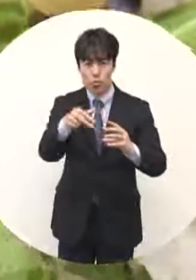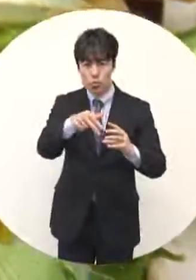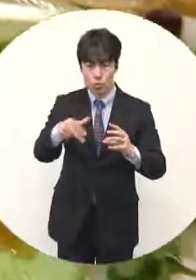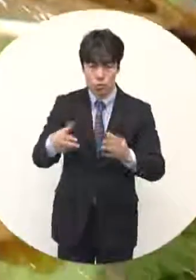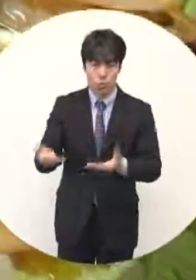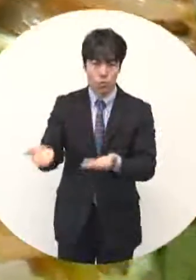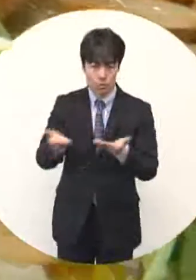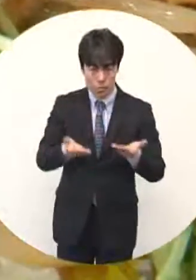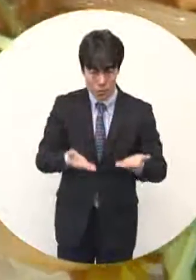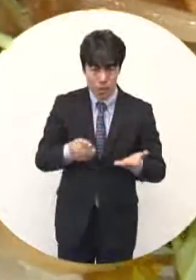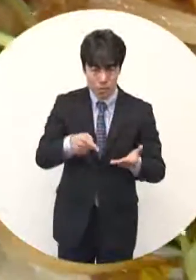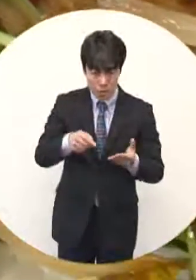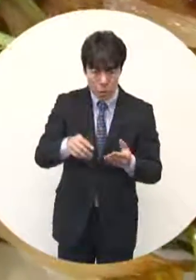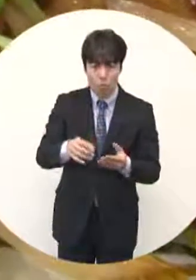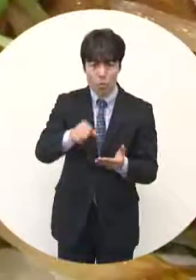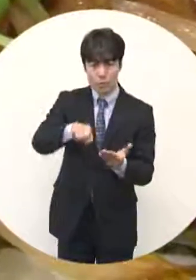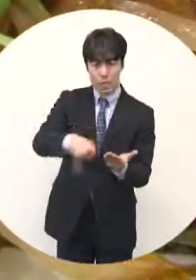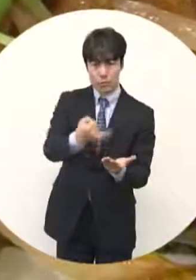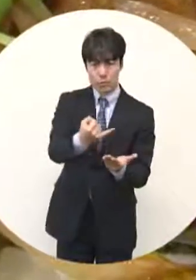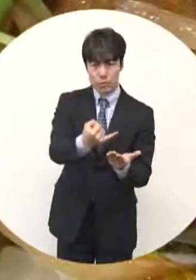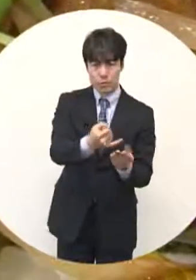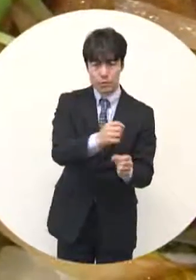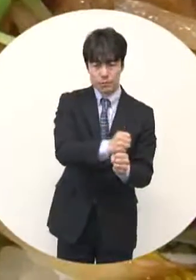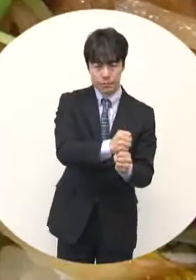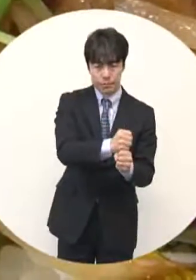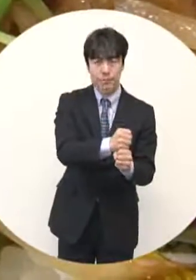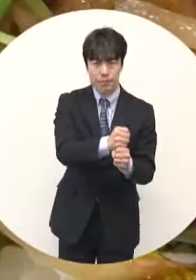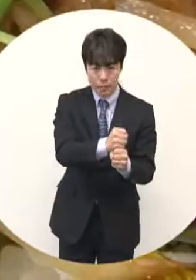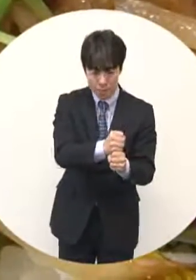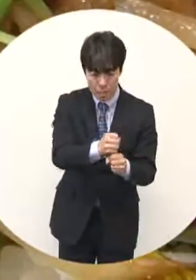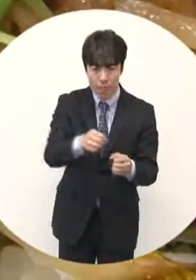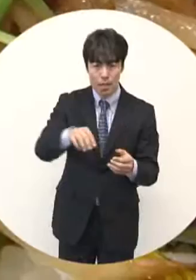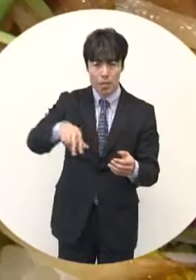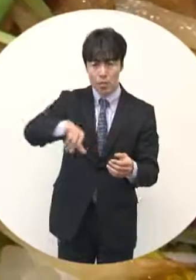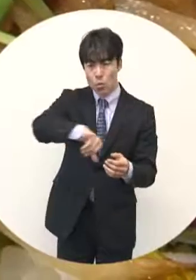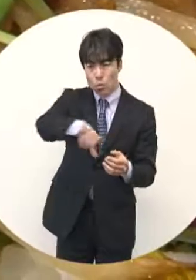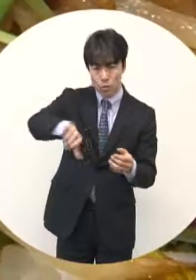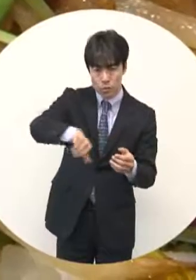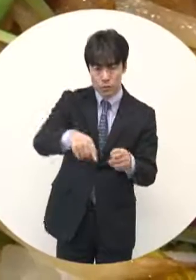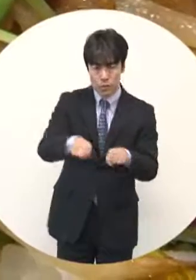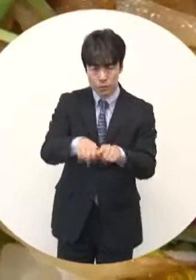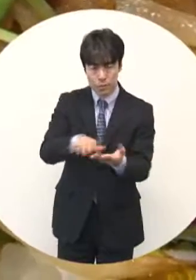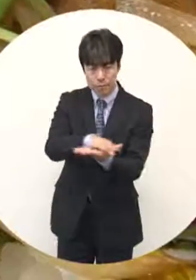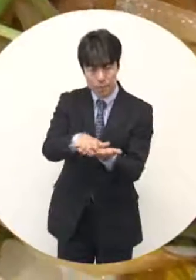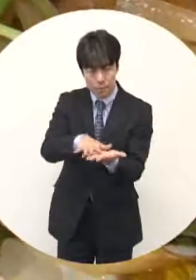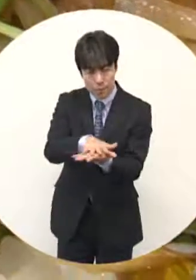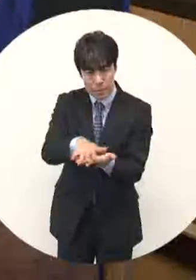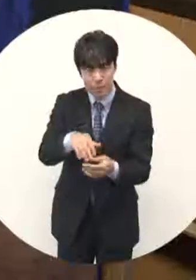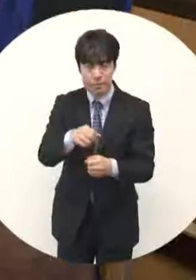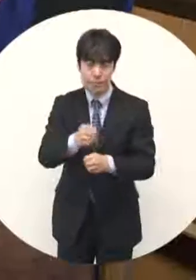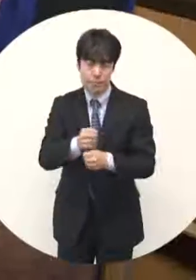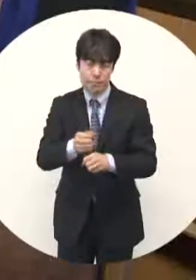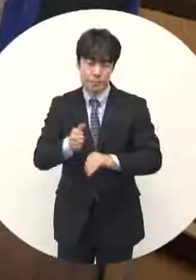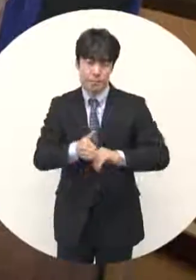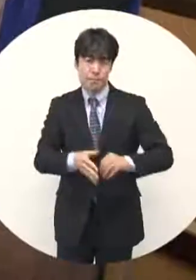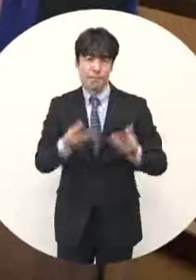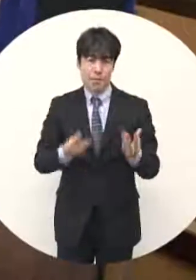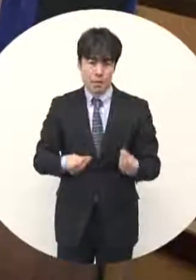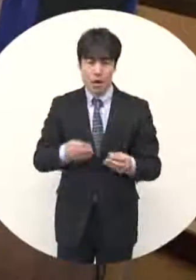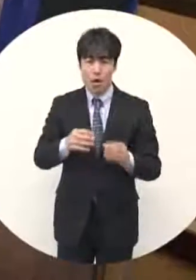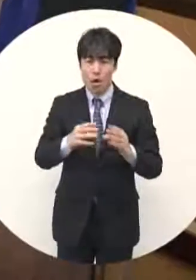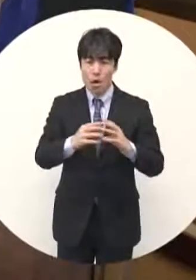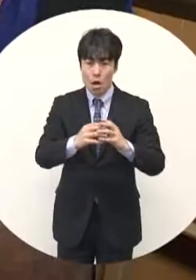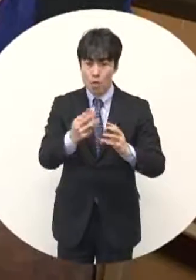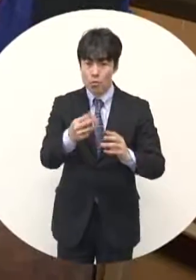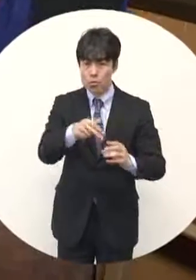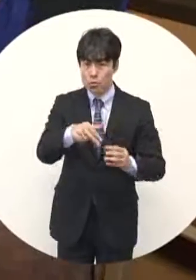ソースに絡めて乗せたものになります。 い リーズジャム、 はい、そうですね、 珍しいです